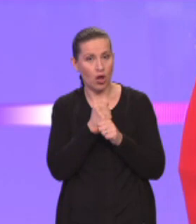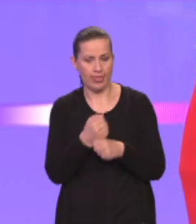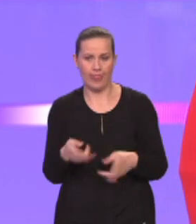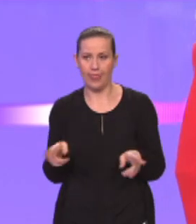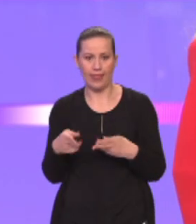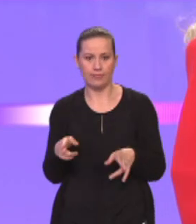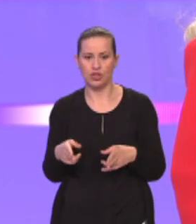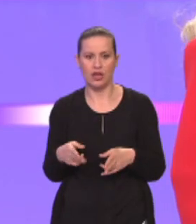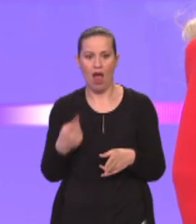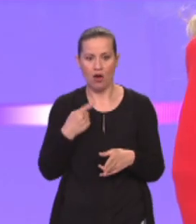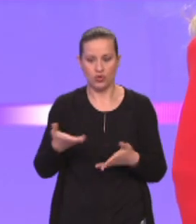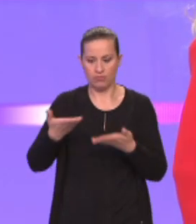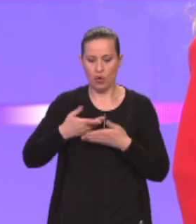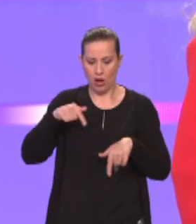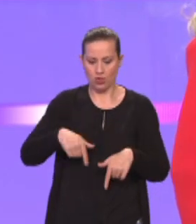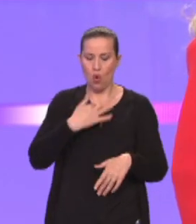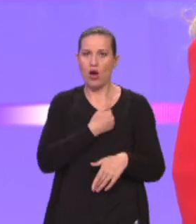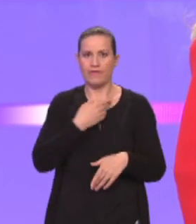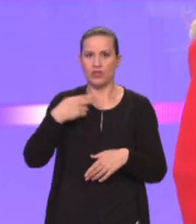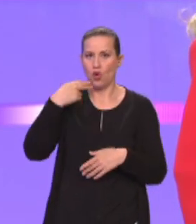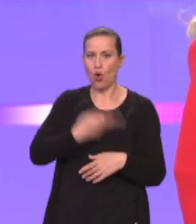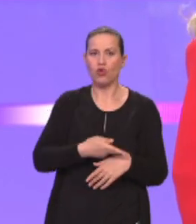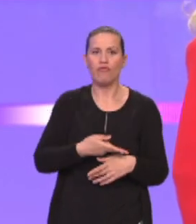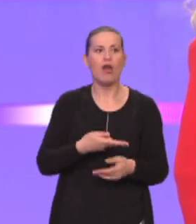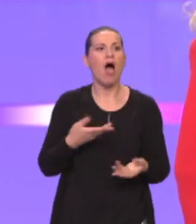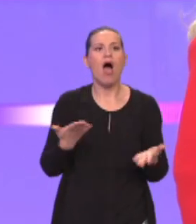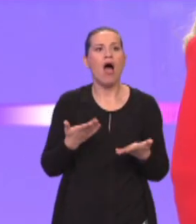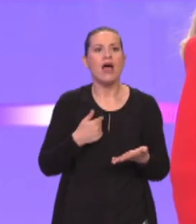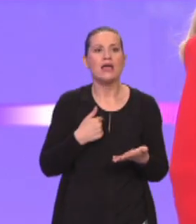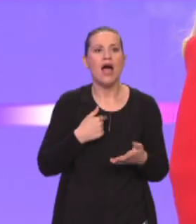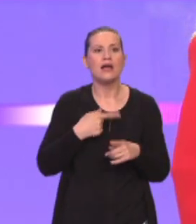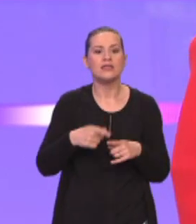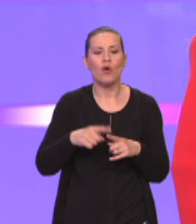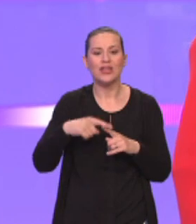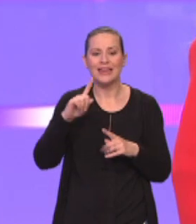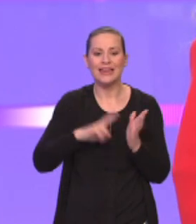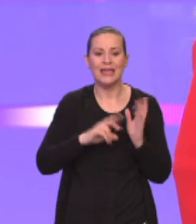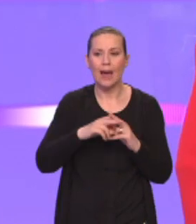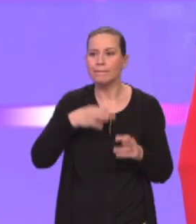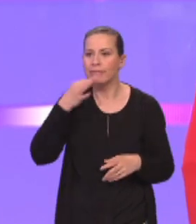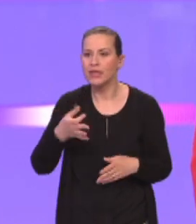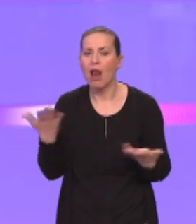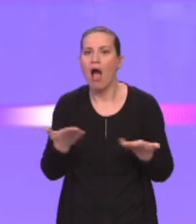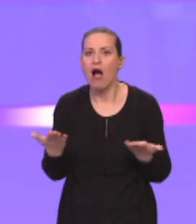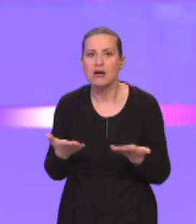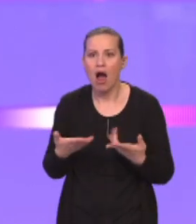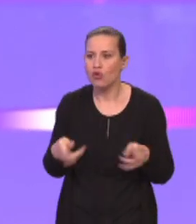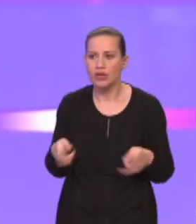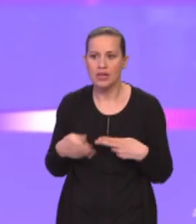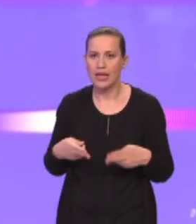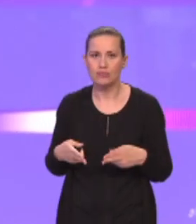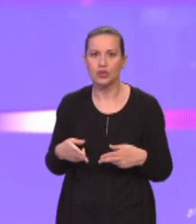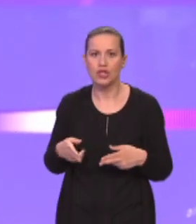onda, kao što sam dobila tu u Hrvatskoj odgovor kad sam zbog ove naše Tine pitala, pa dajte ljudi, kako ne možete